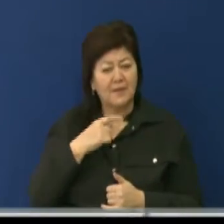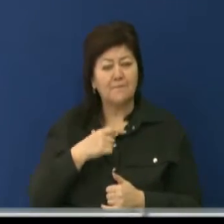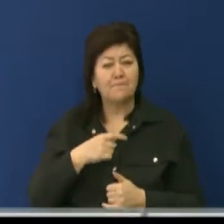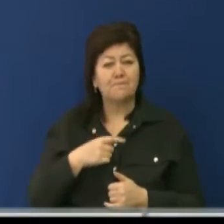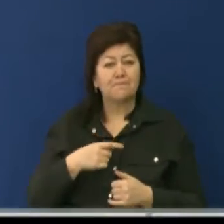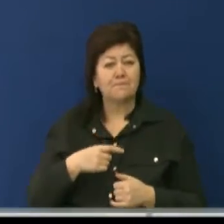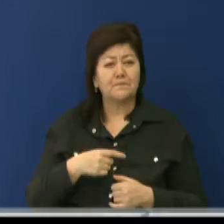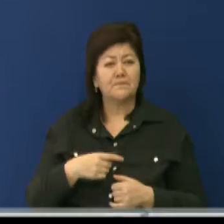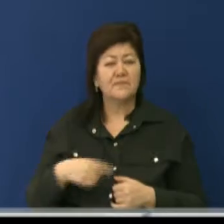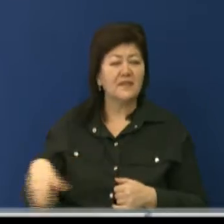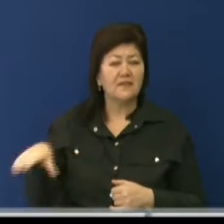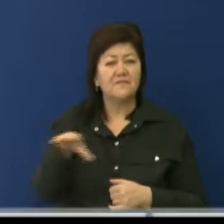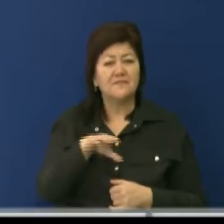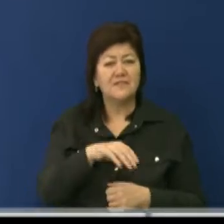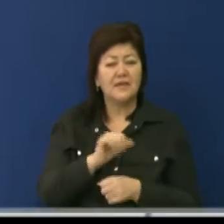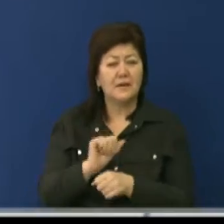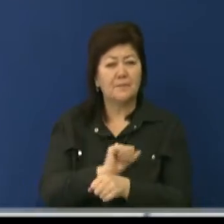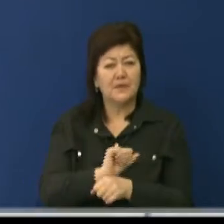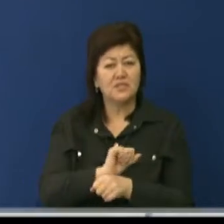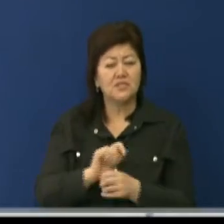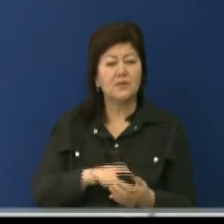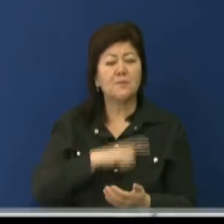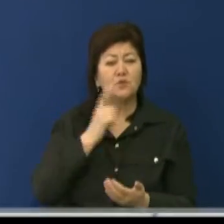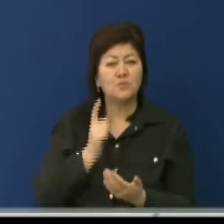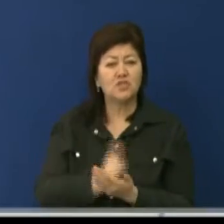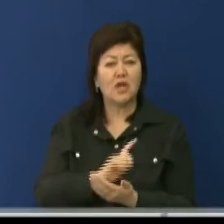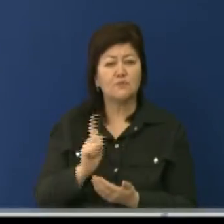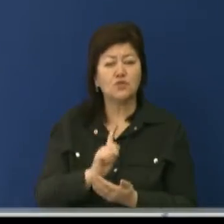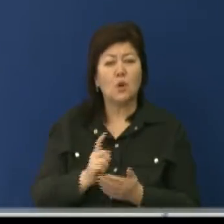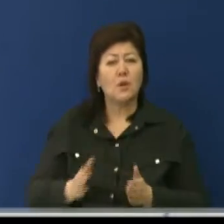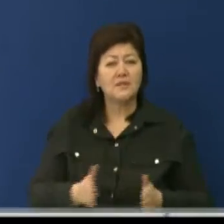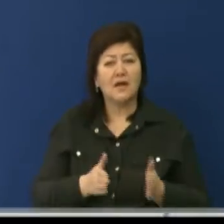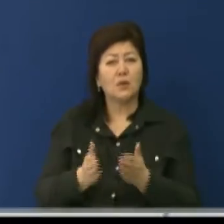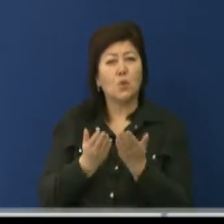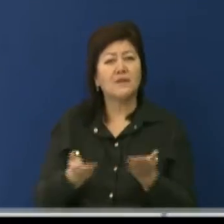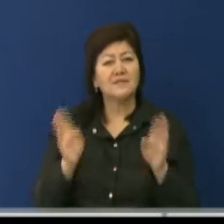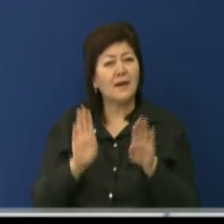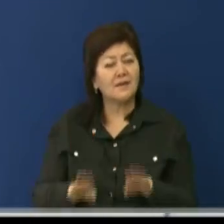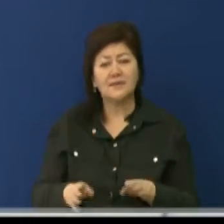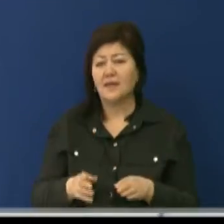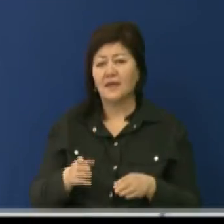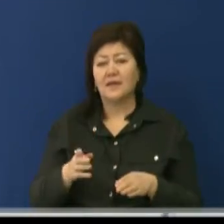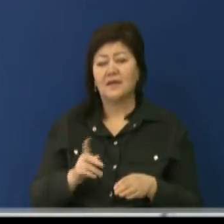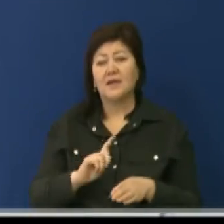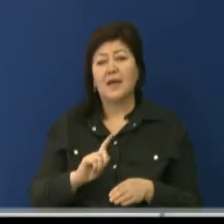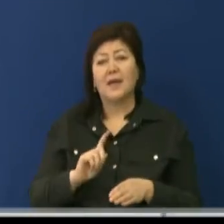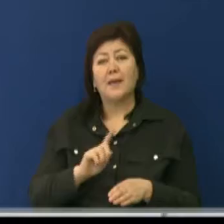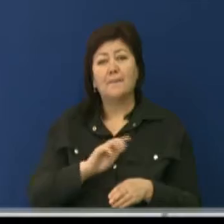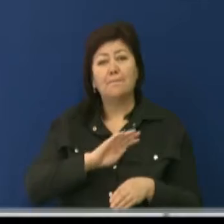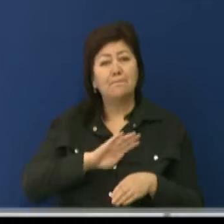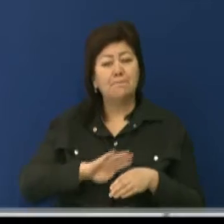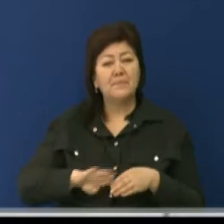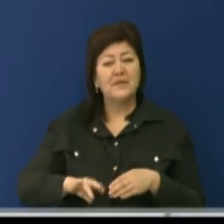автожолдары барлық автокөлік түрлеріне жабық екендігін хабарлаймыз. Осыған байланысты аса қажетінсіз қала